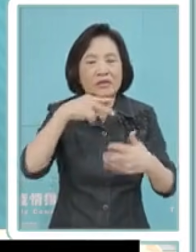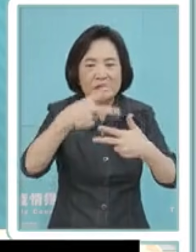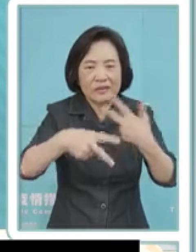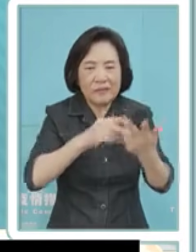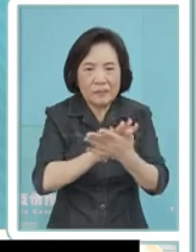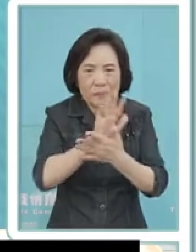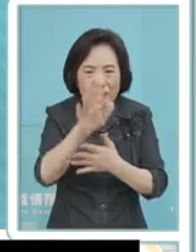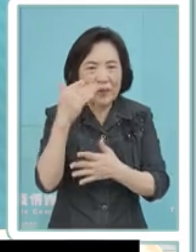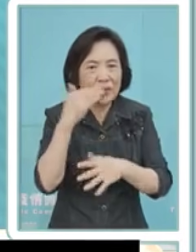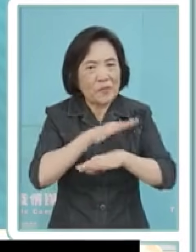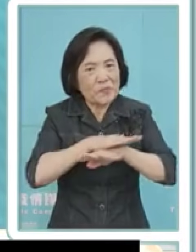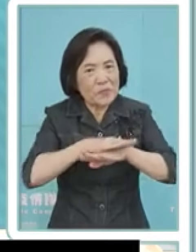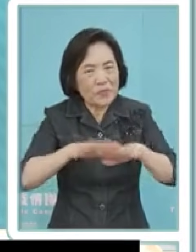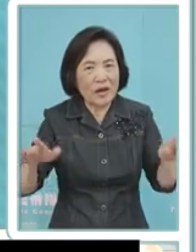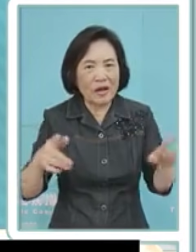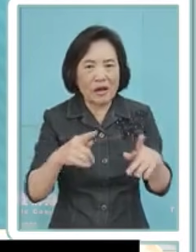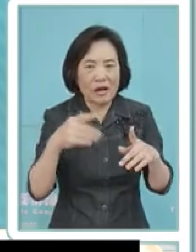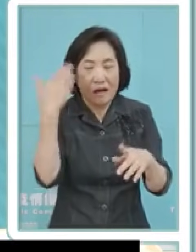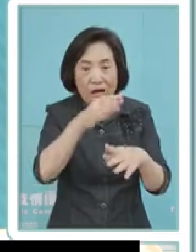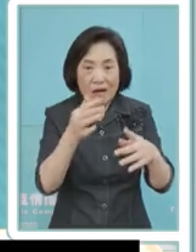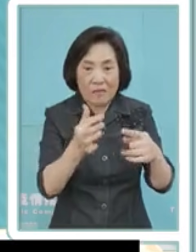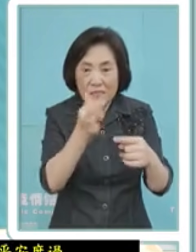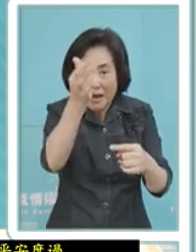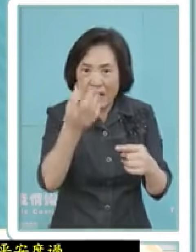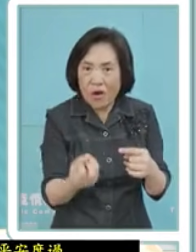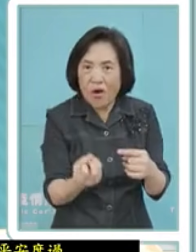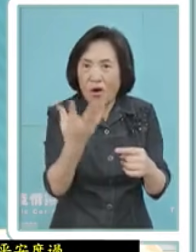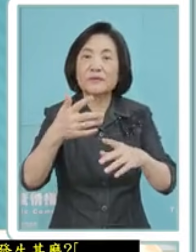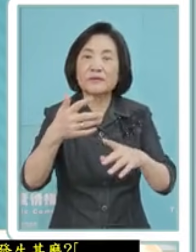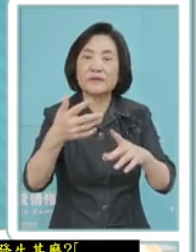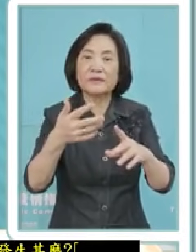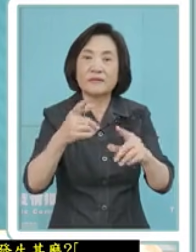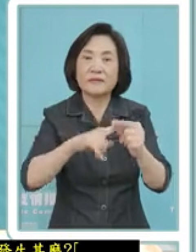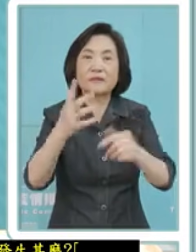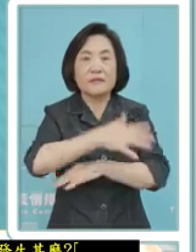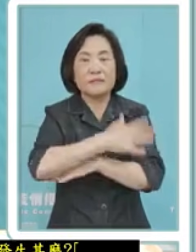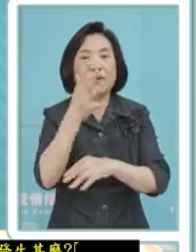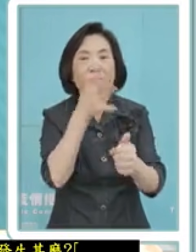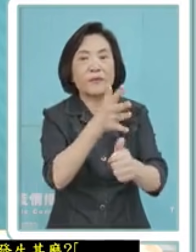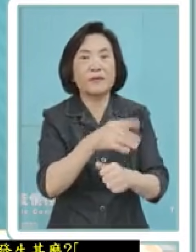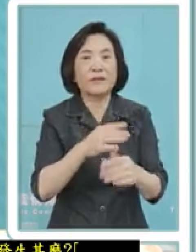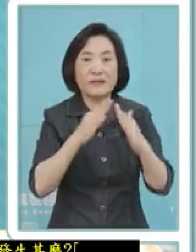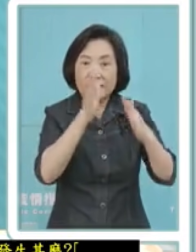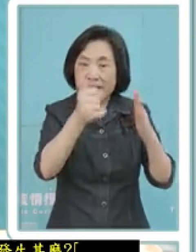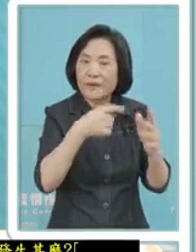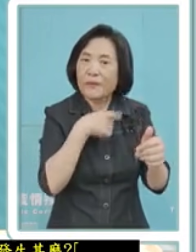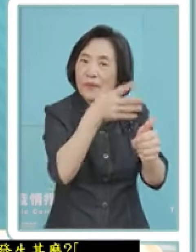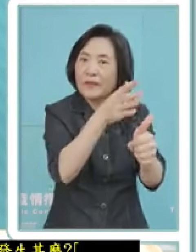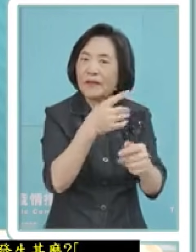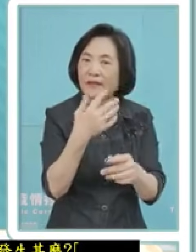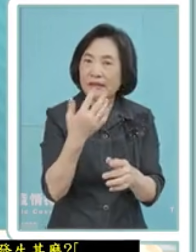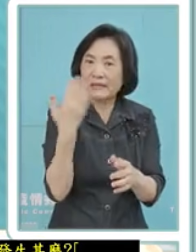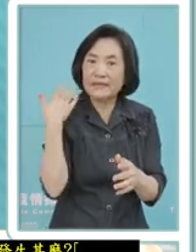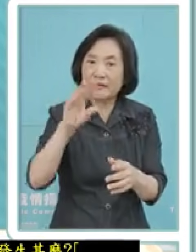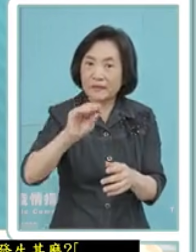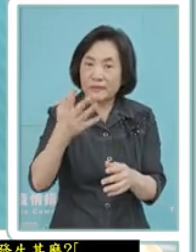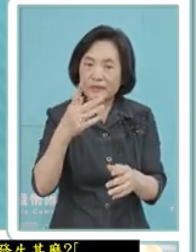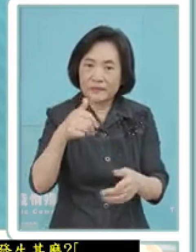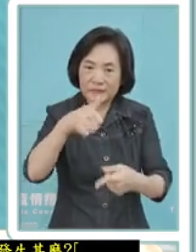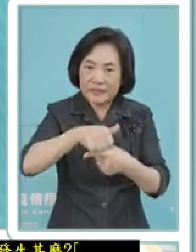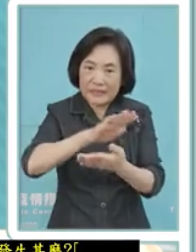这个确诊案例都没有上升哦，再跟你讨论这个题目啊。 要问一下说，市长之前说要在万华做